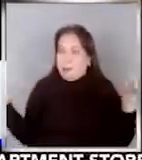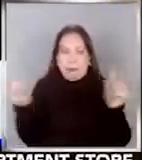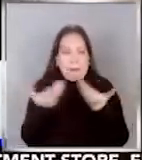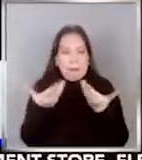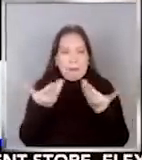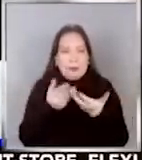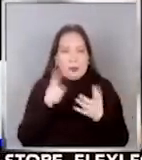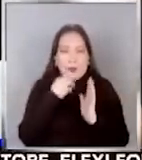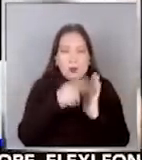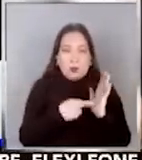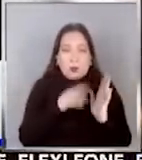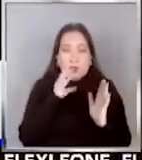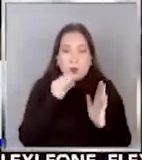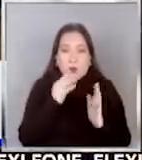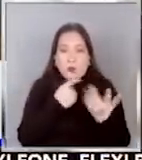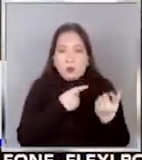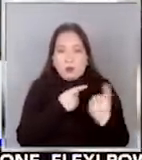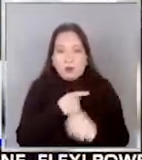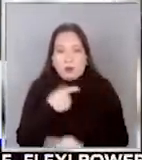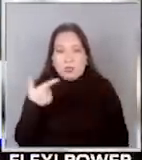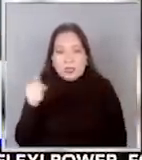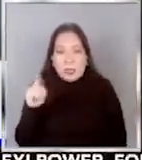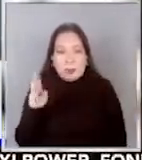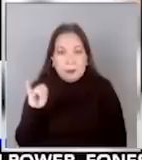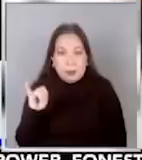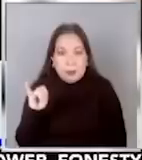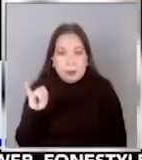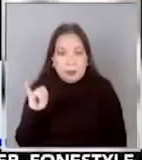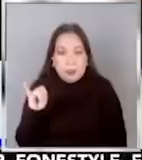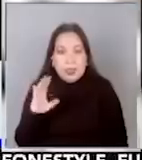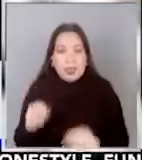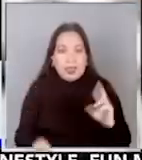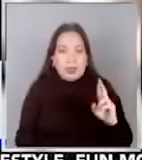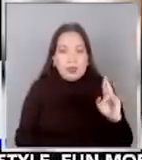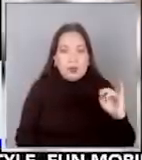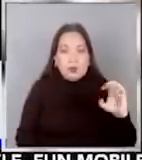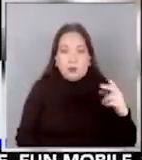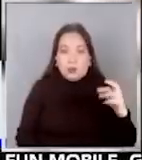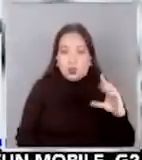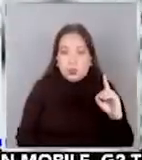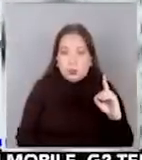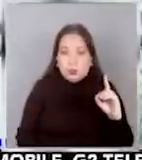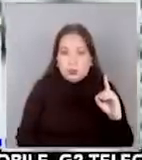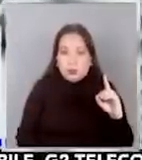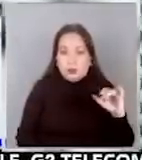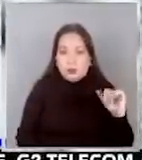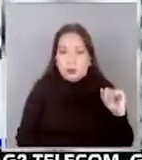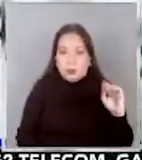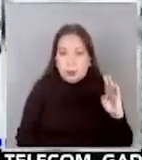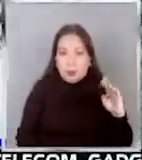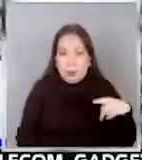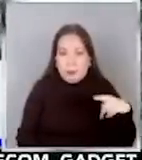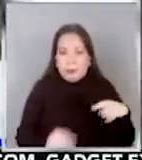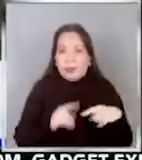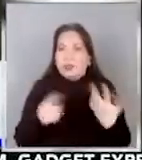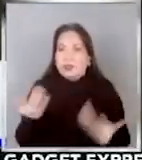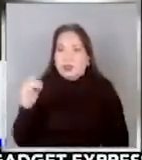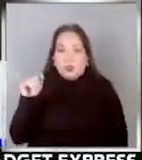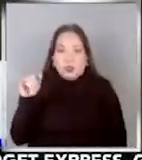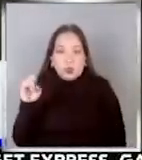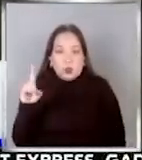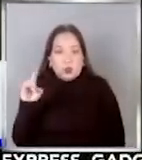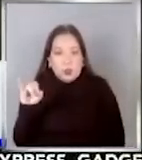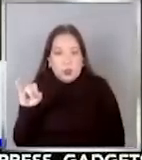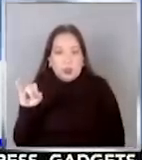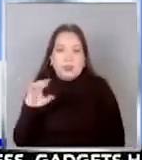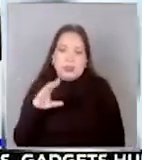sina Sparkle stars Gabby Garcia at Richard Yap with Star Magic stars Joshua Garcia and Jody Santa Maria at